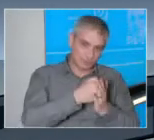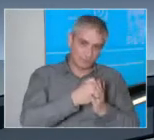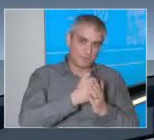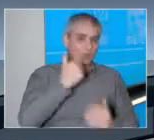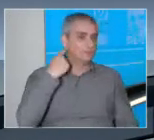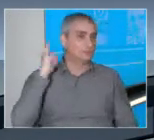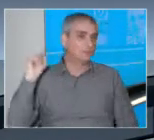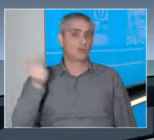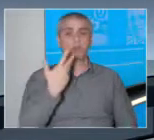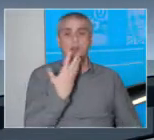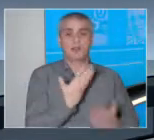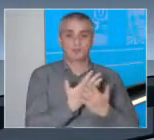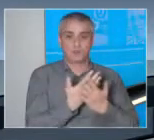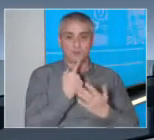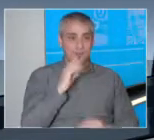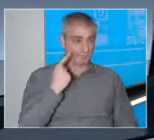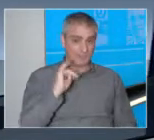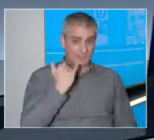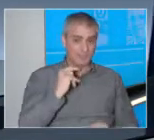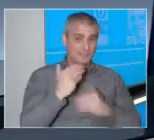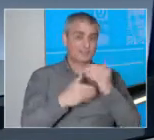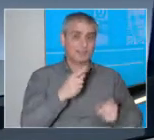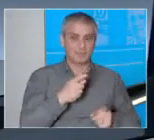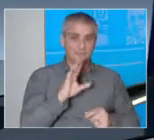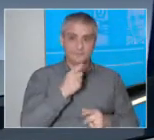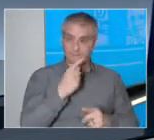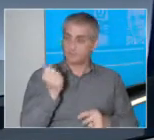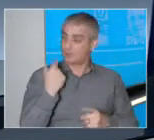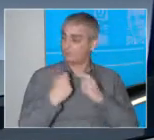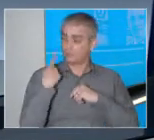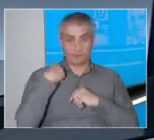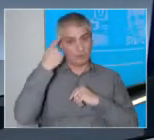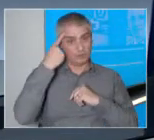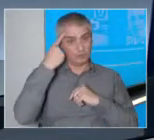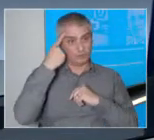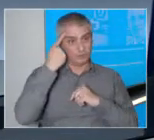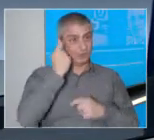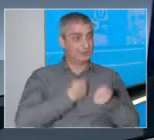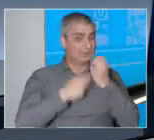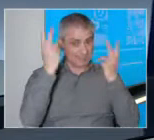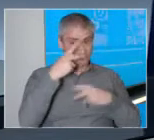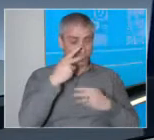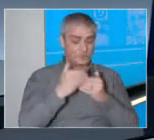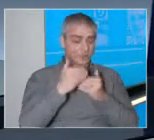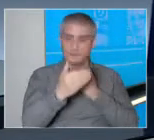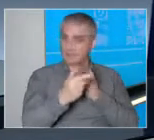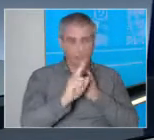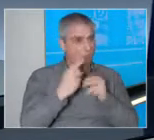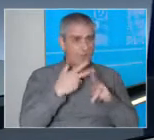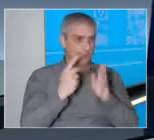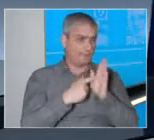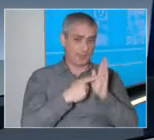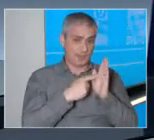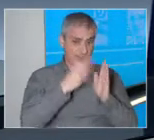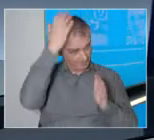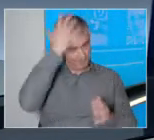קודם ישמעו את היהודיות, אני אגיד לך מה, לדעתי זה כן מקדם. אם בשבוע שעבר חשבנו שהעסקת הטיעון מתרחקת, לא רק בגלל שמנדלבליט